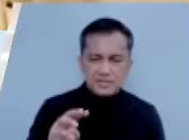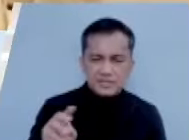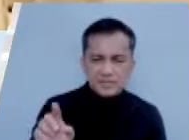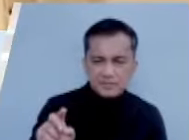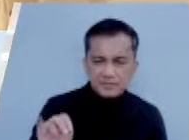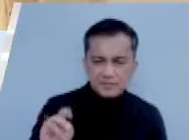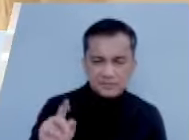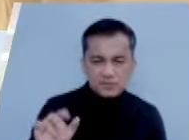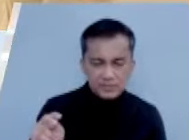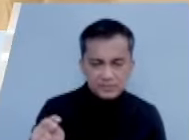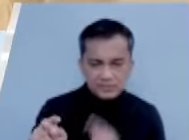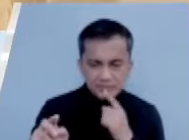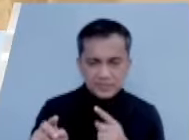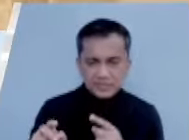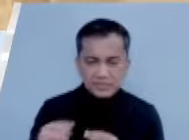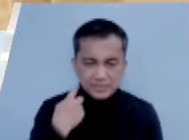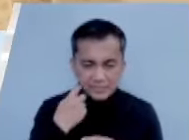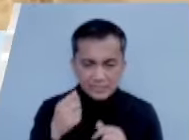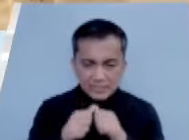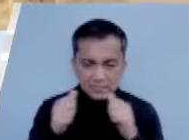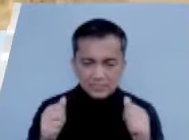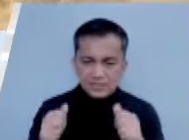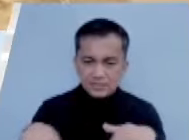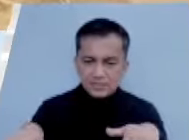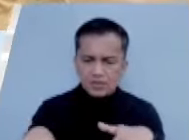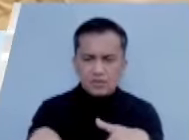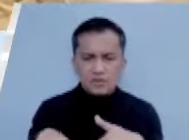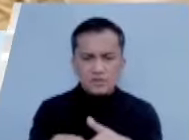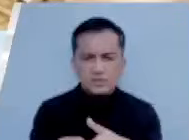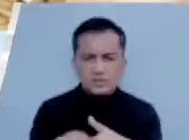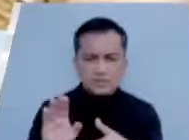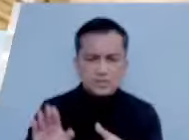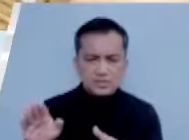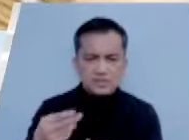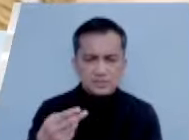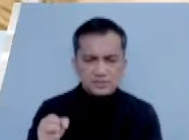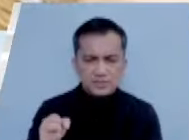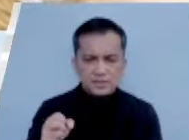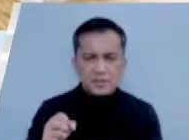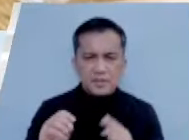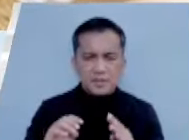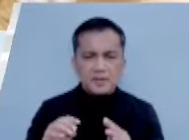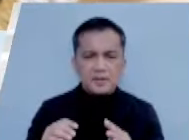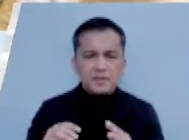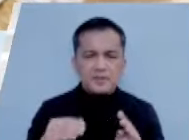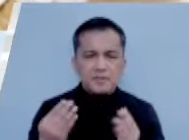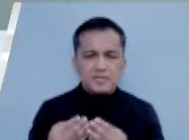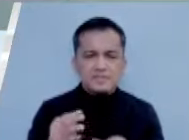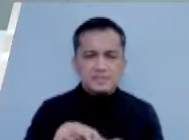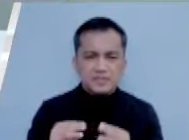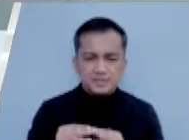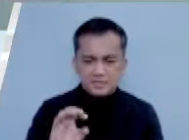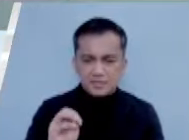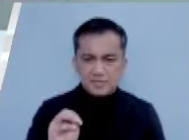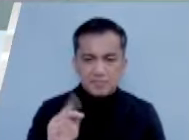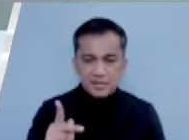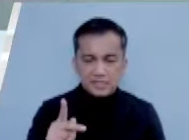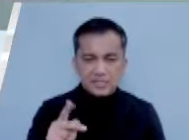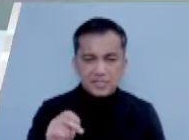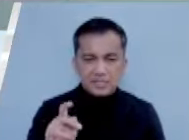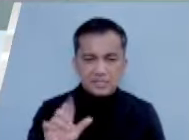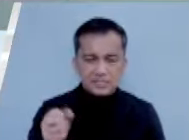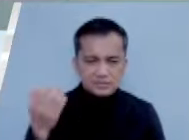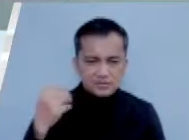recent announcement, nakasal na siya sa kanyang high school batchmate na si Mark Angeles this May. And they opened